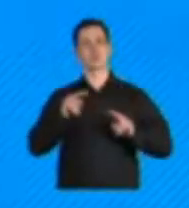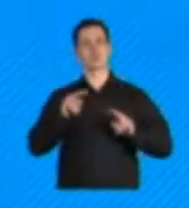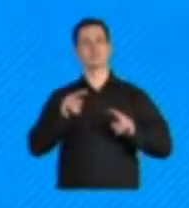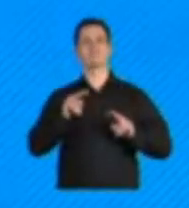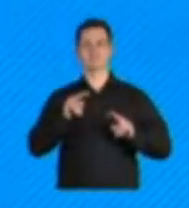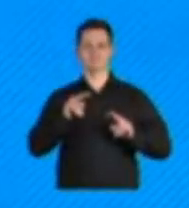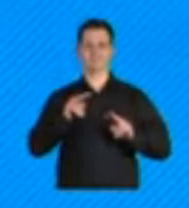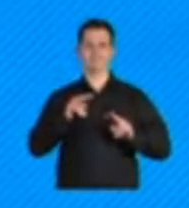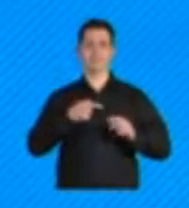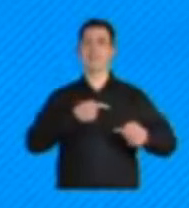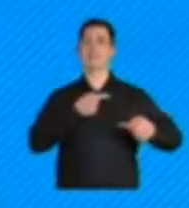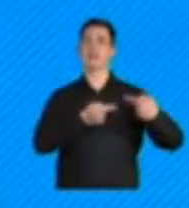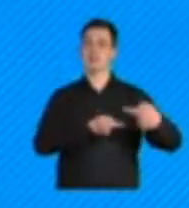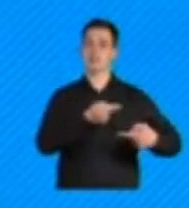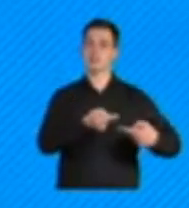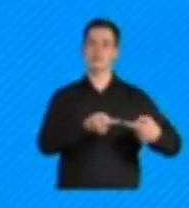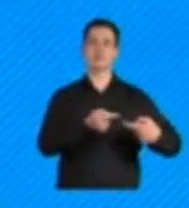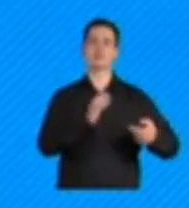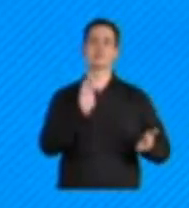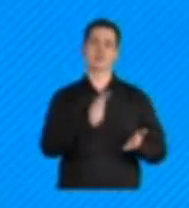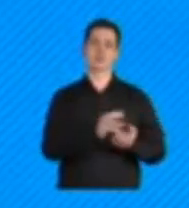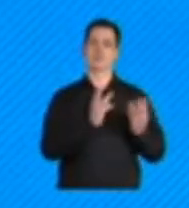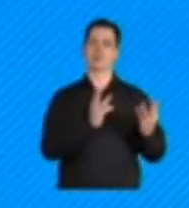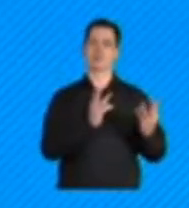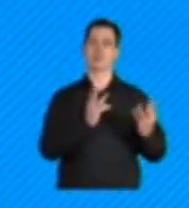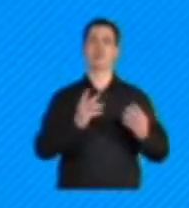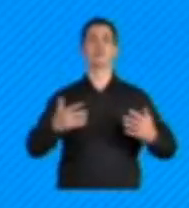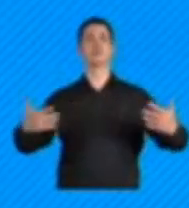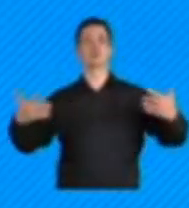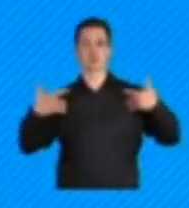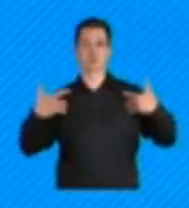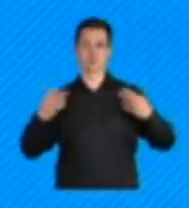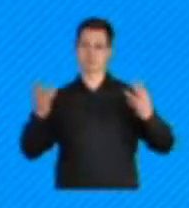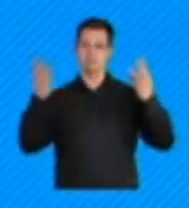że tradycja jest mniej ważna niż życie.